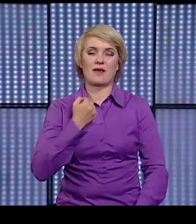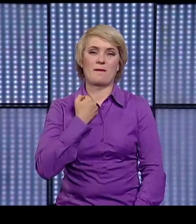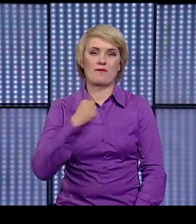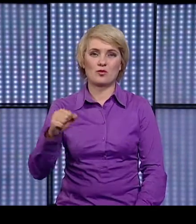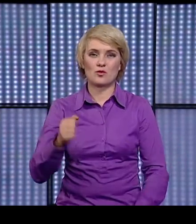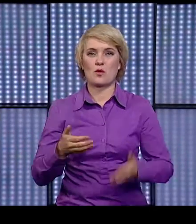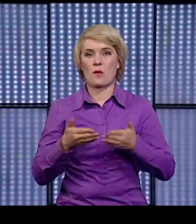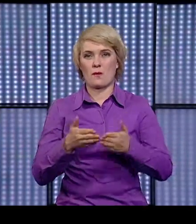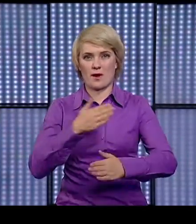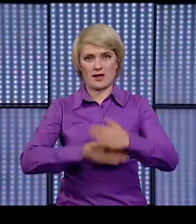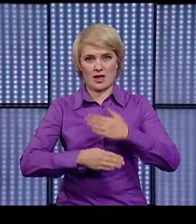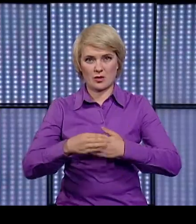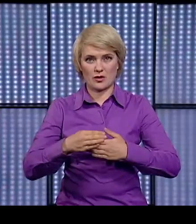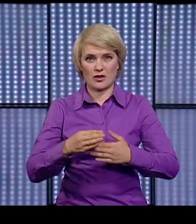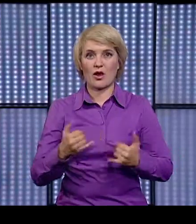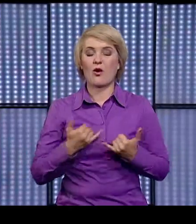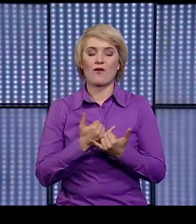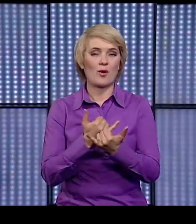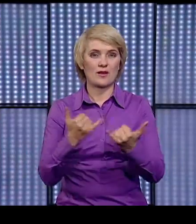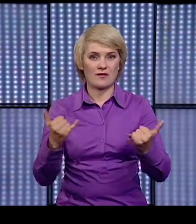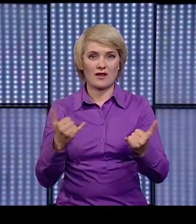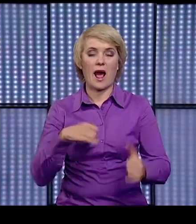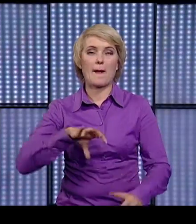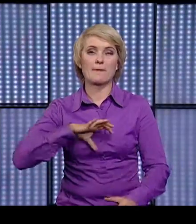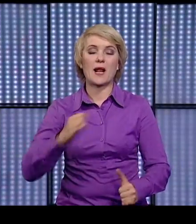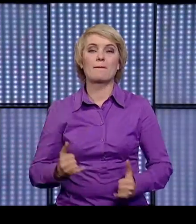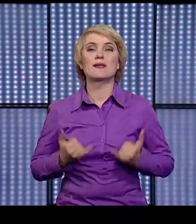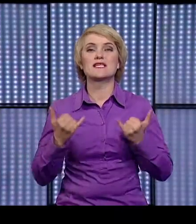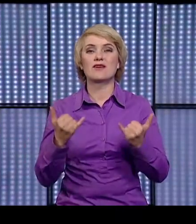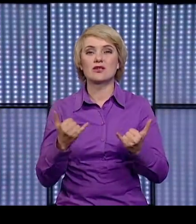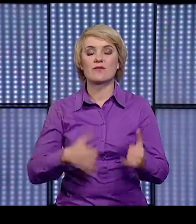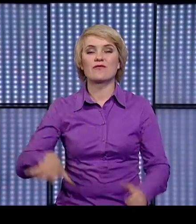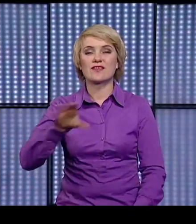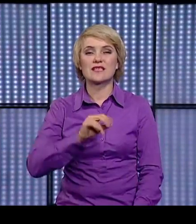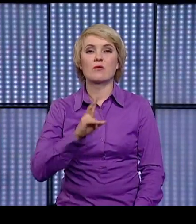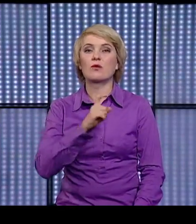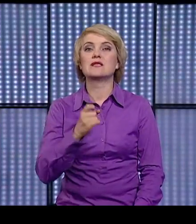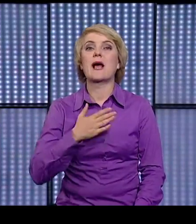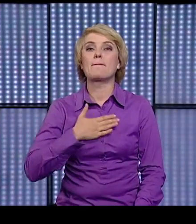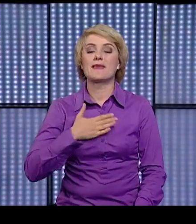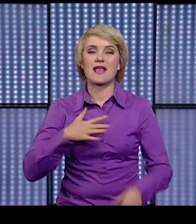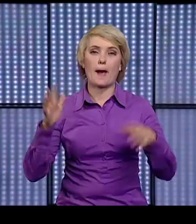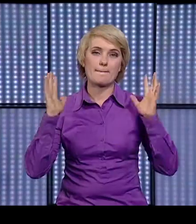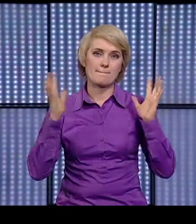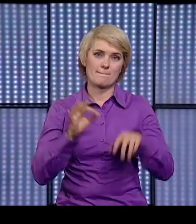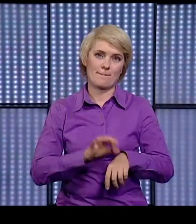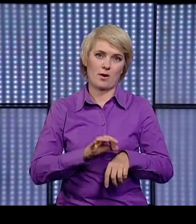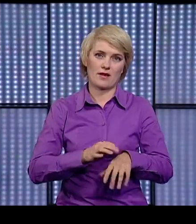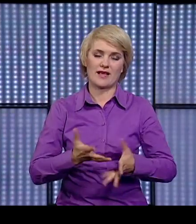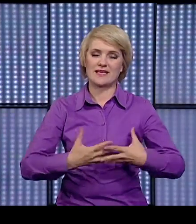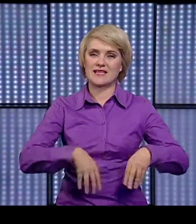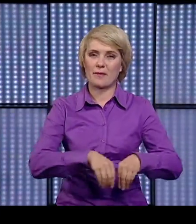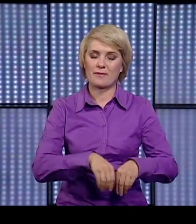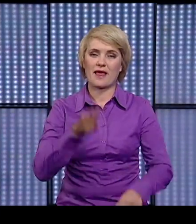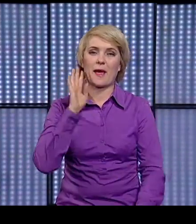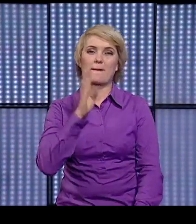приділив усім, а от медаль присвятив, звісно, лише своїм. Присвячую золото всім, хто за мене болів, своїй сім'ї, своїй мамі, своїй жені